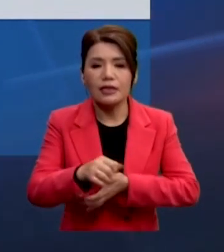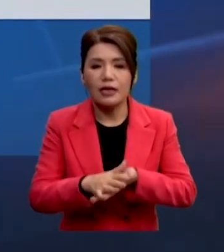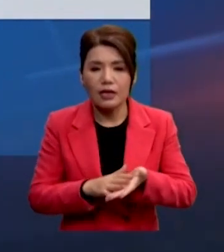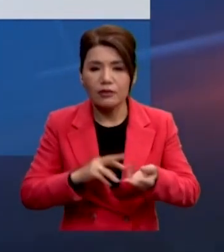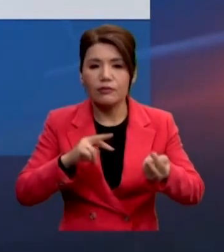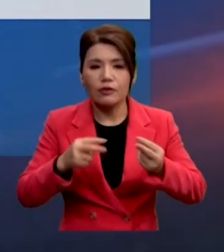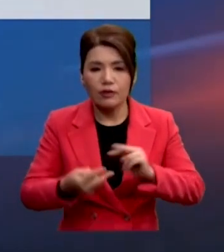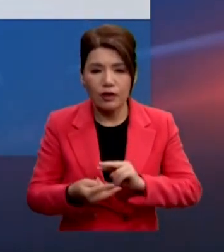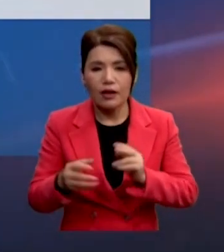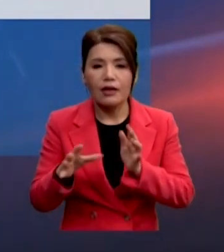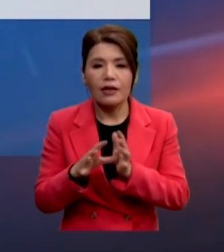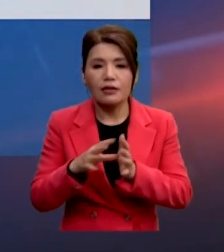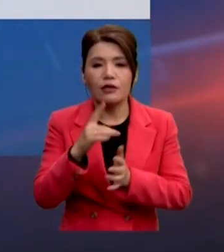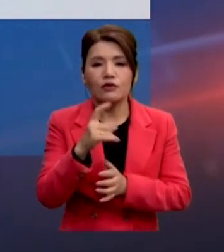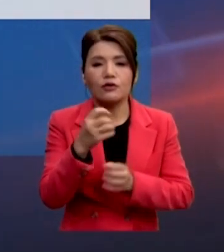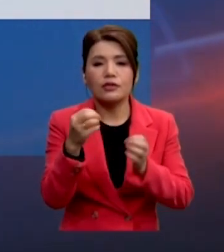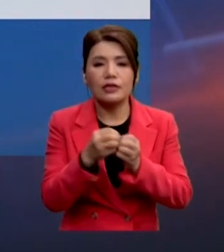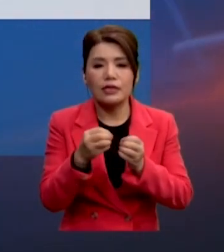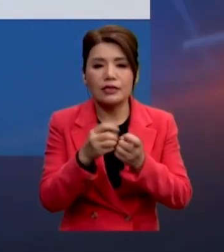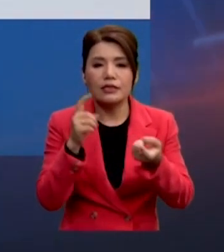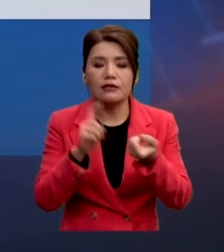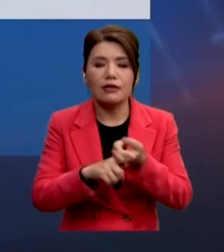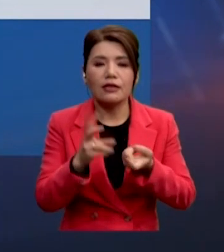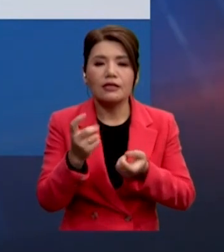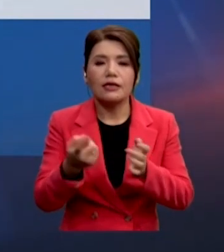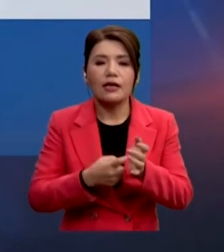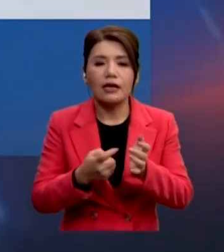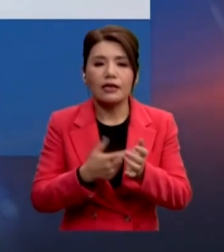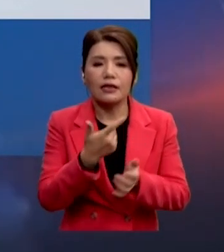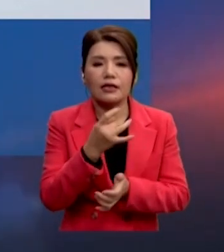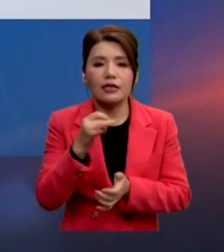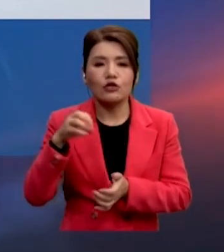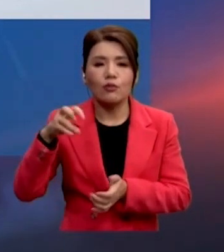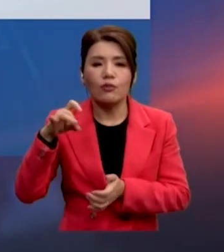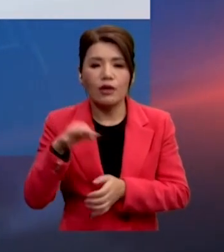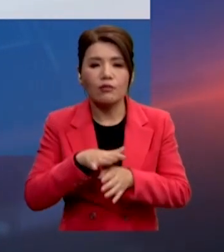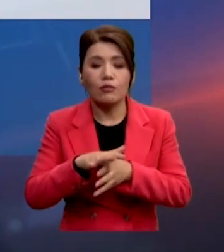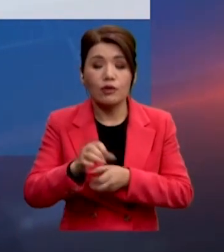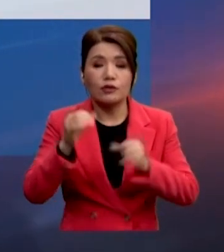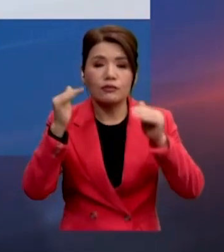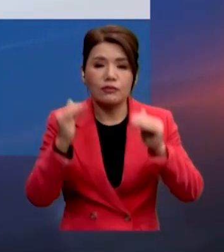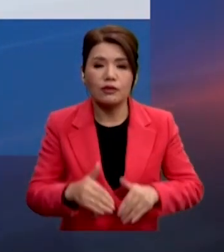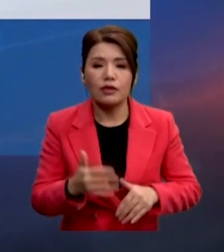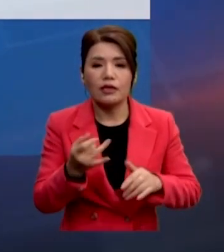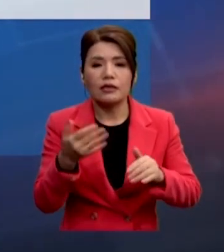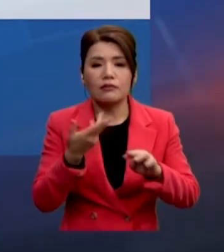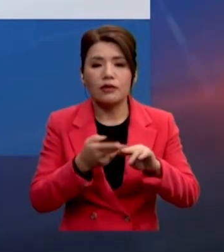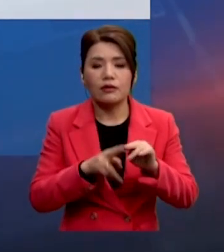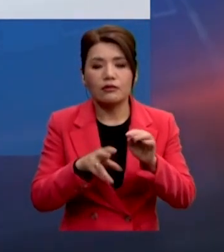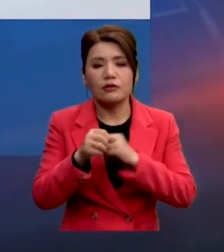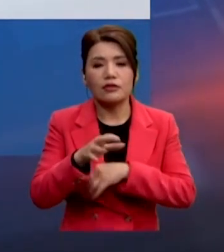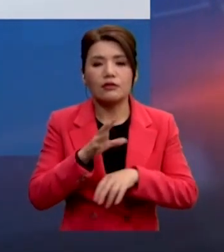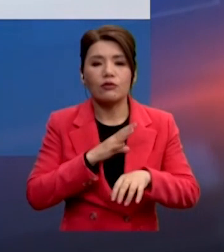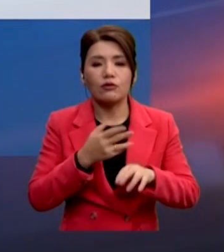линий электропередачи на 110 кВт, связывающих ТЭЦ-3 Караганды и ГРЭС Топар, произошло полное снижение генерации на указанных